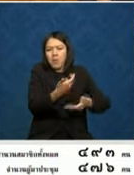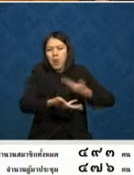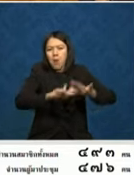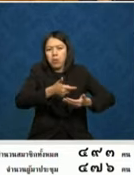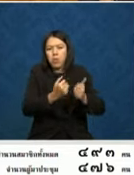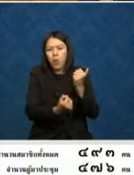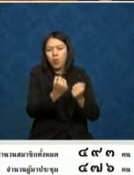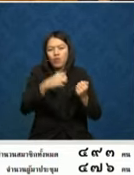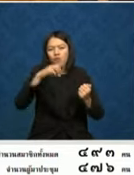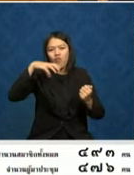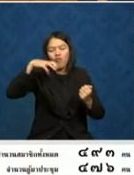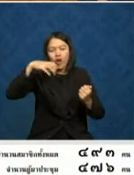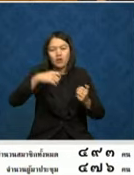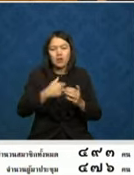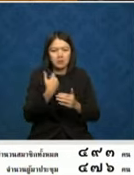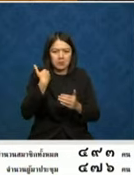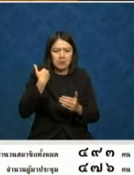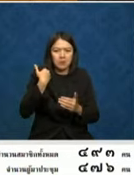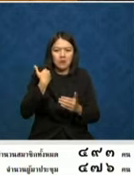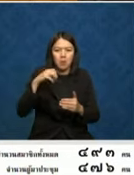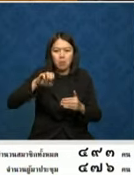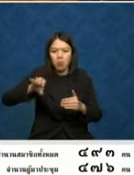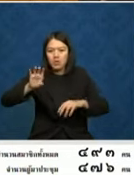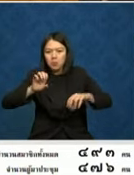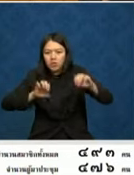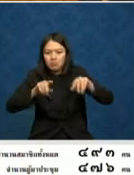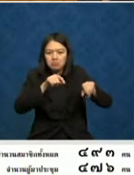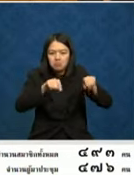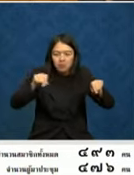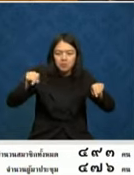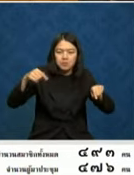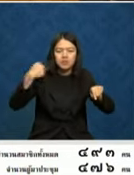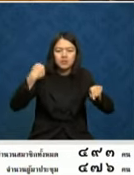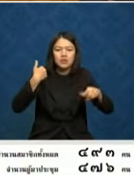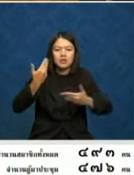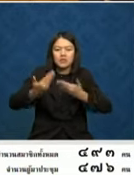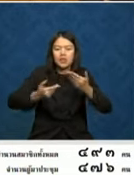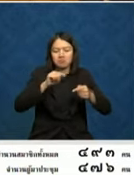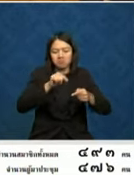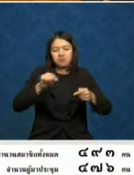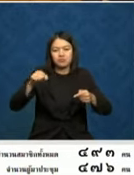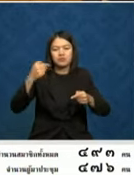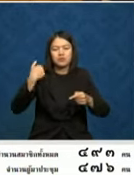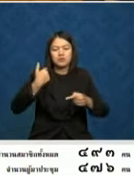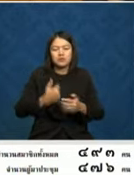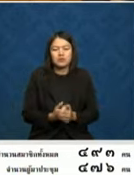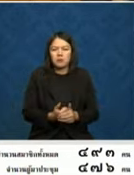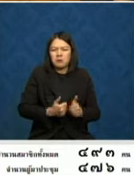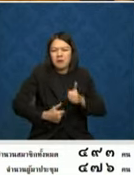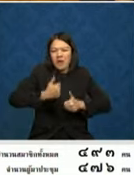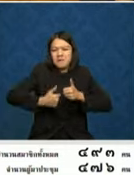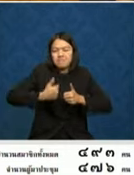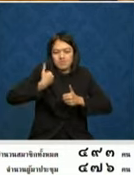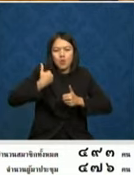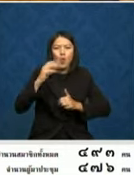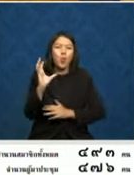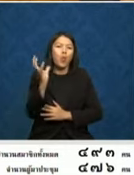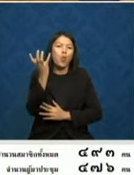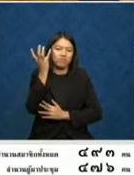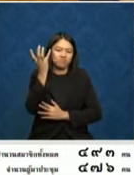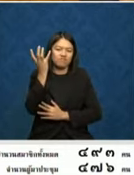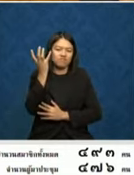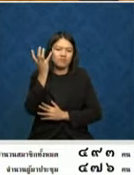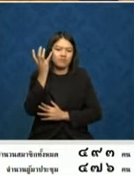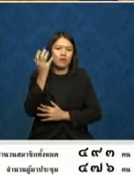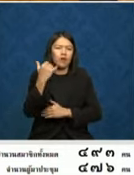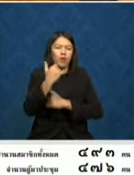องมีการซับซิไดซ์ในการซับซิดี้เข้าไปกับกิจกรรมเหล่านี้เนี่ยมันเป็นการแข่งขันในโลกจริงๆที่หล